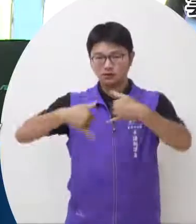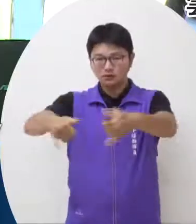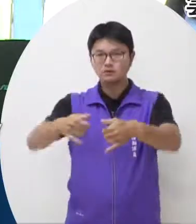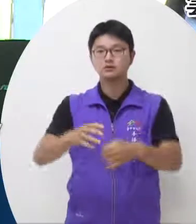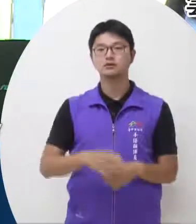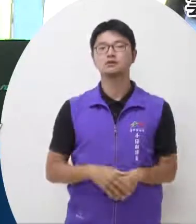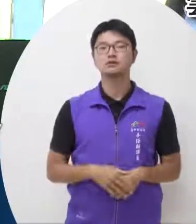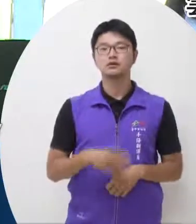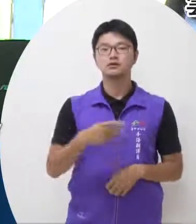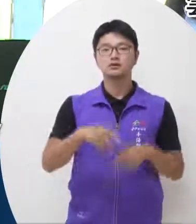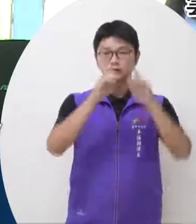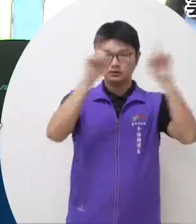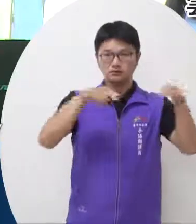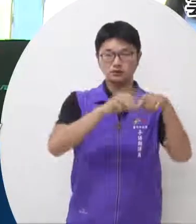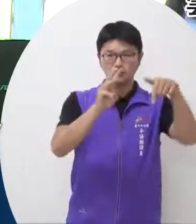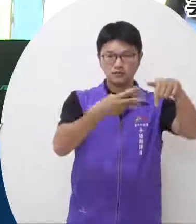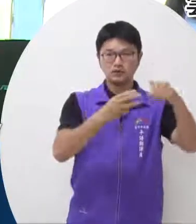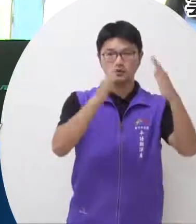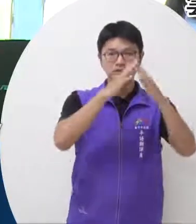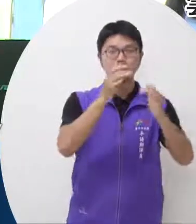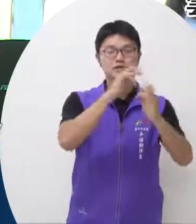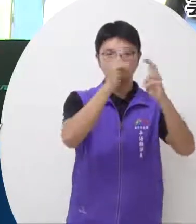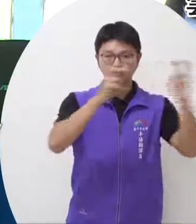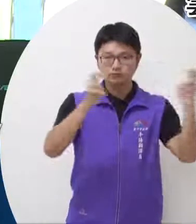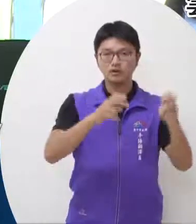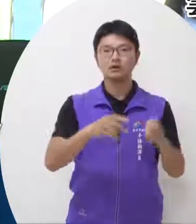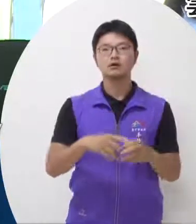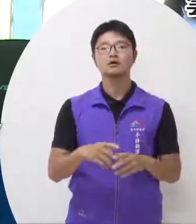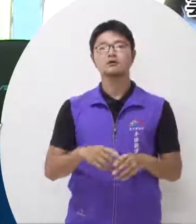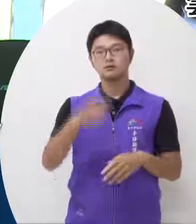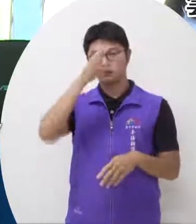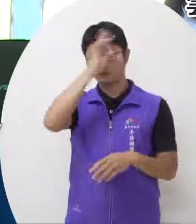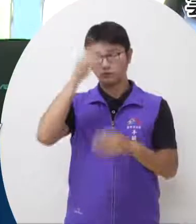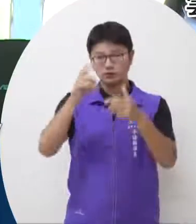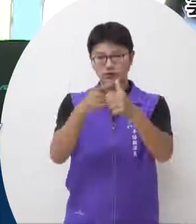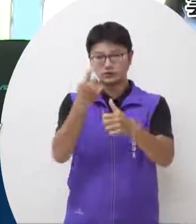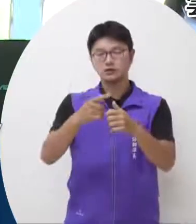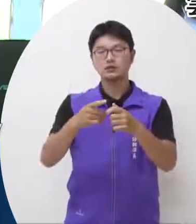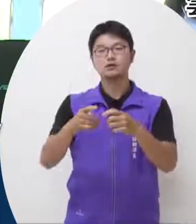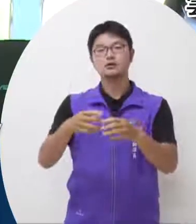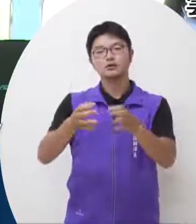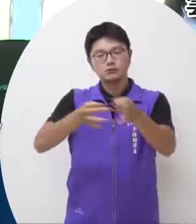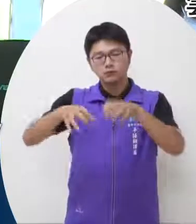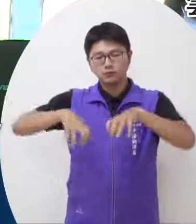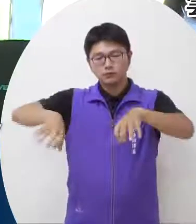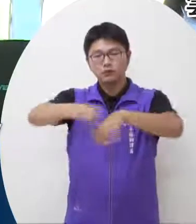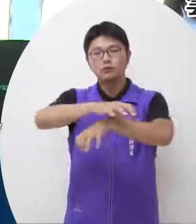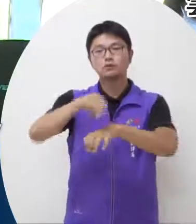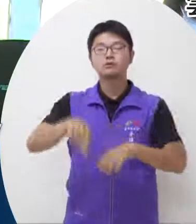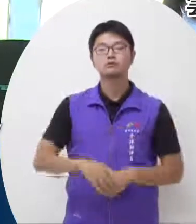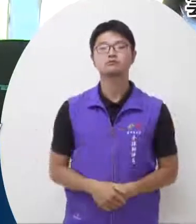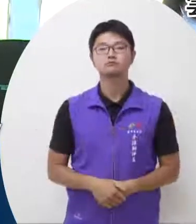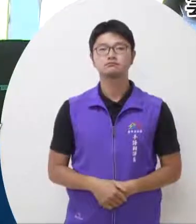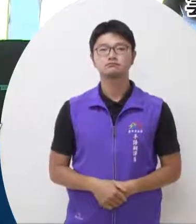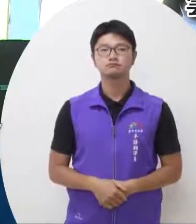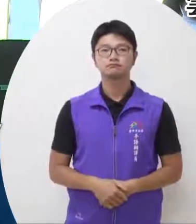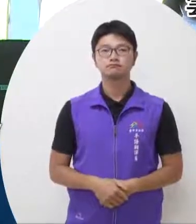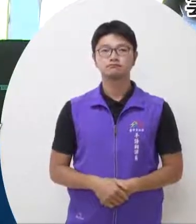堂、张廖家庙、逢甲商圈，这是一个美丽的西屯啊。那在群力创新这个单元这个部分